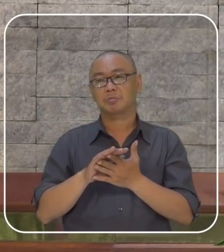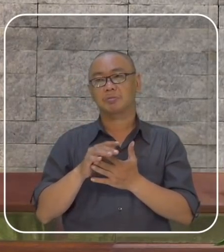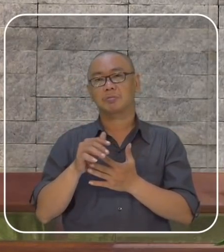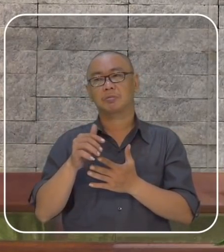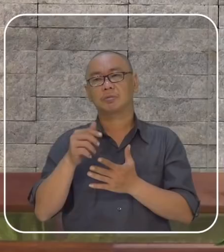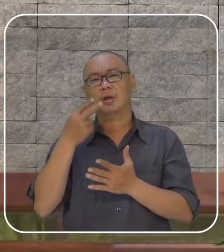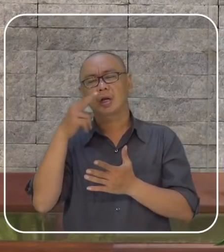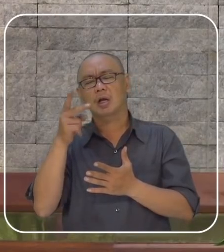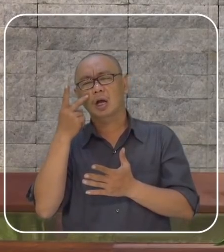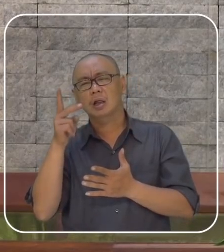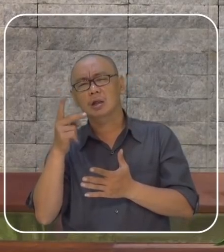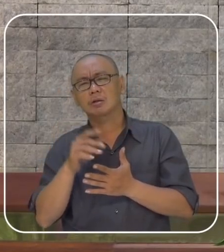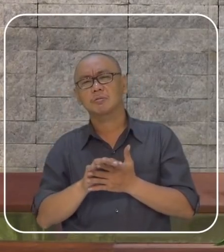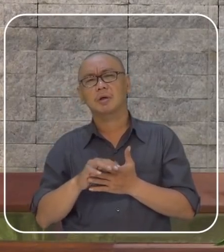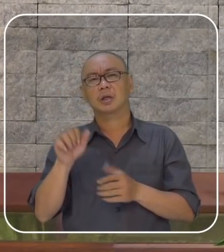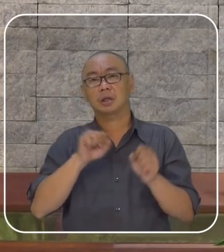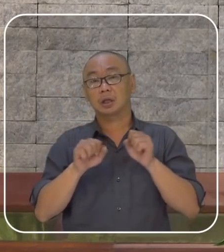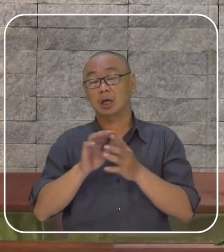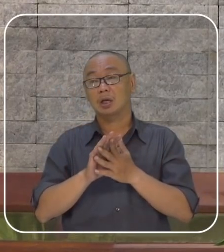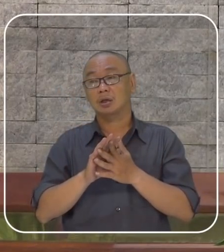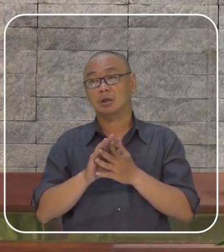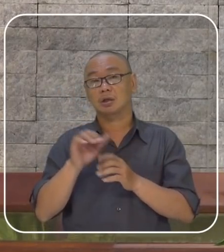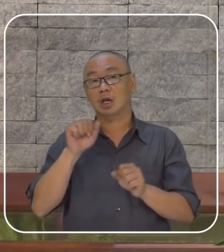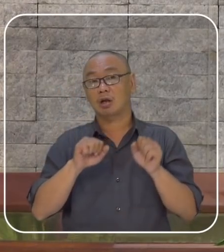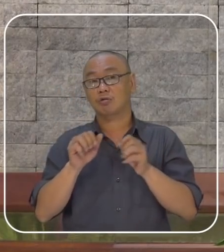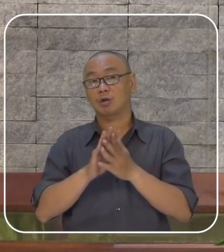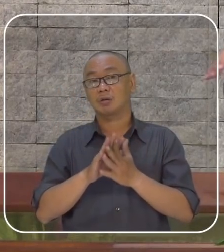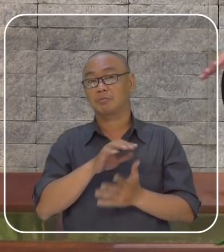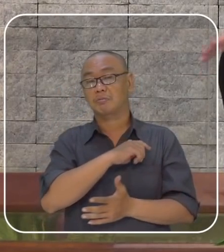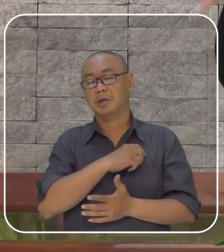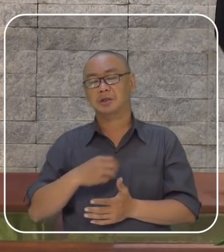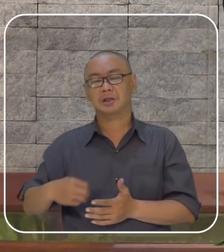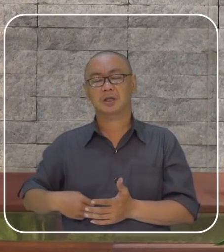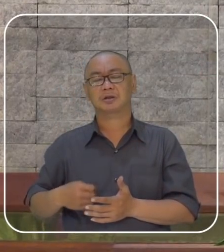yang hanya dilakukan oleh Sang Mesias. Jadi ketika